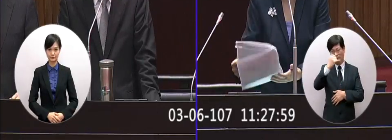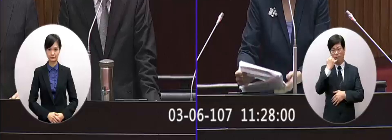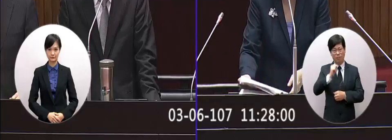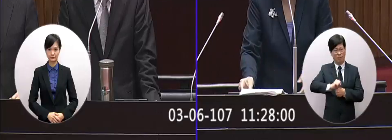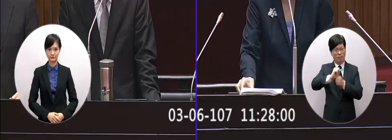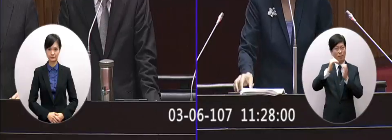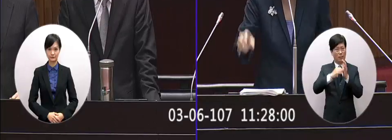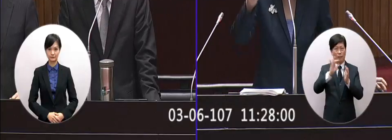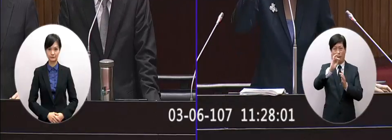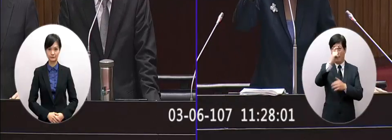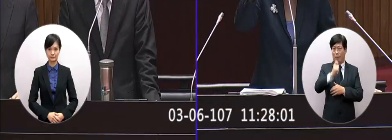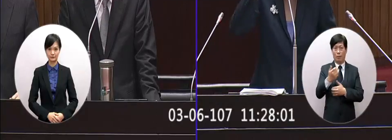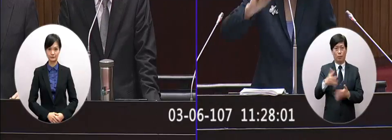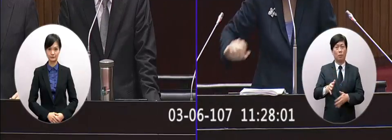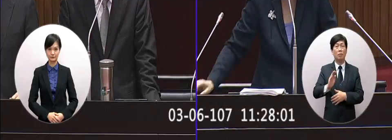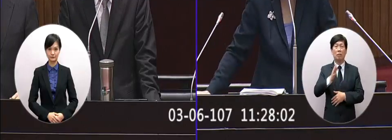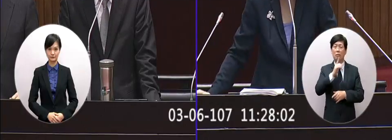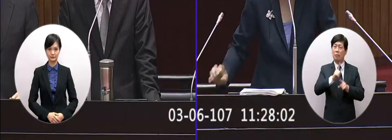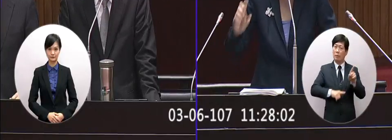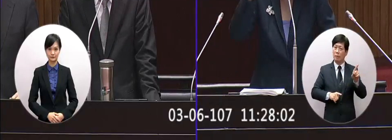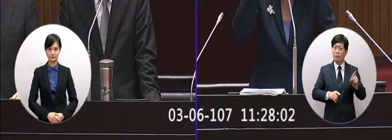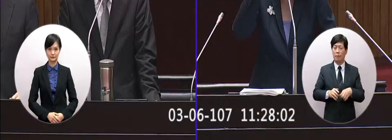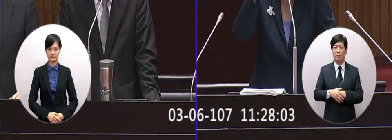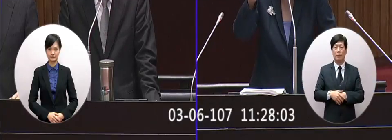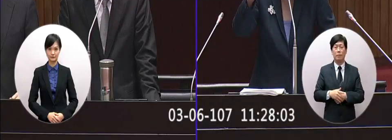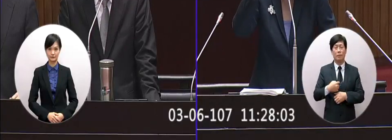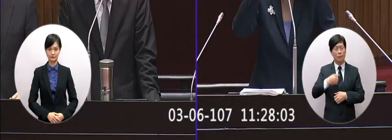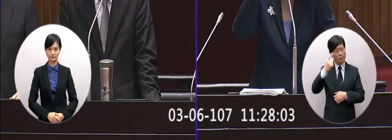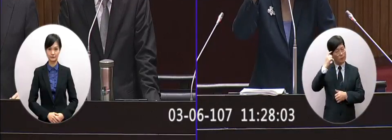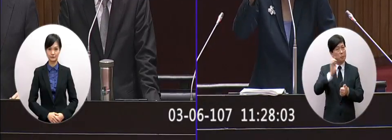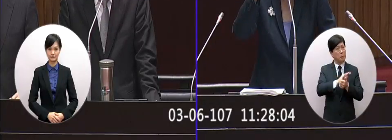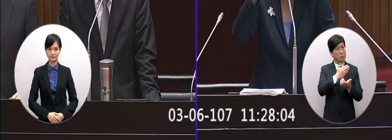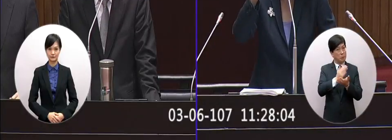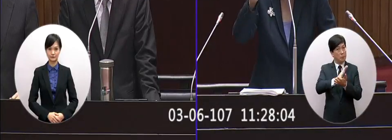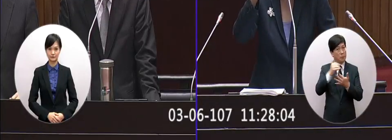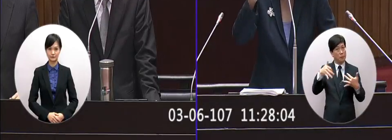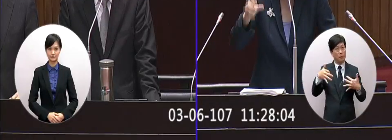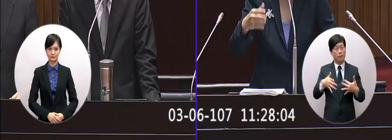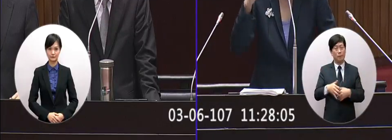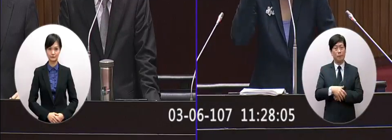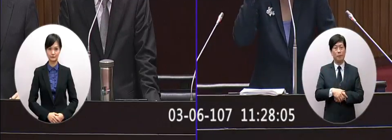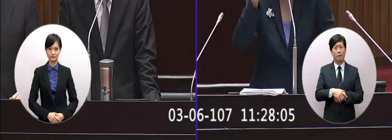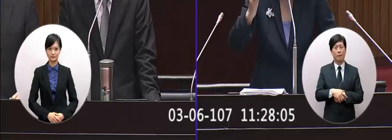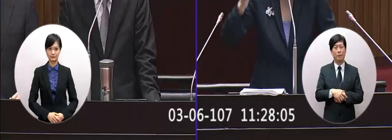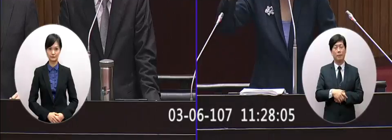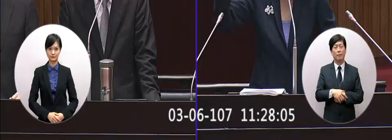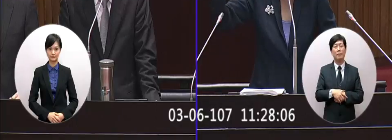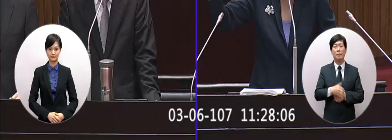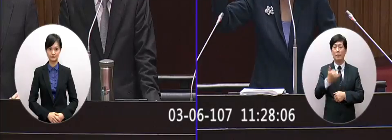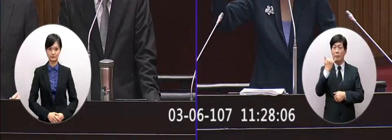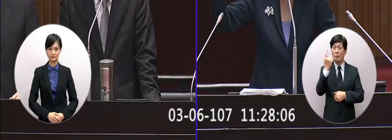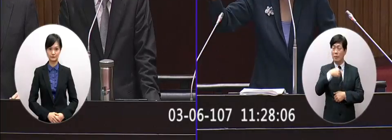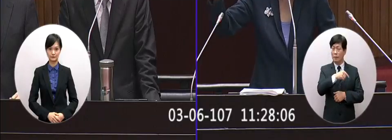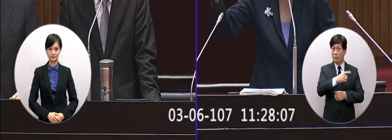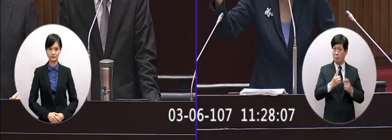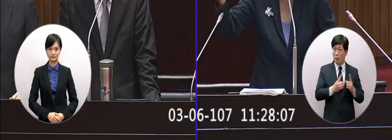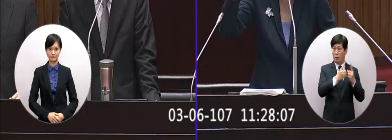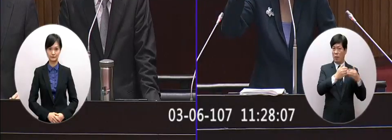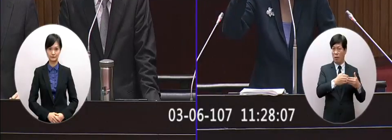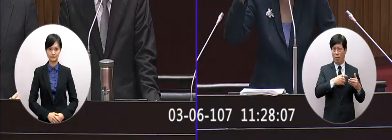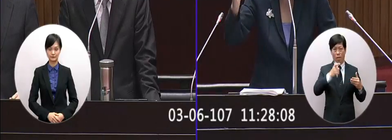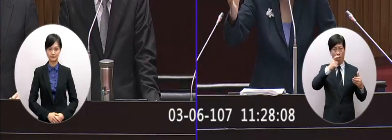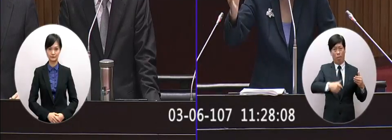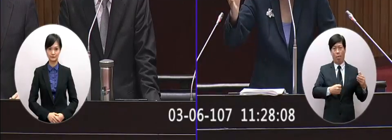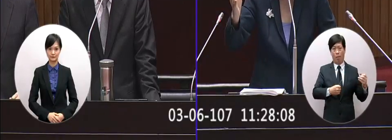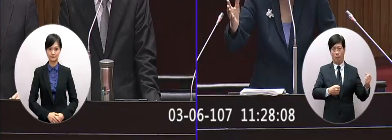到100多亿，但是目前还是有落差的哦。我只是想解决在这样一个落差的状况之下，又面对对岸这么强势的一